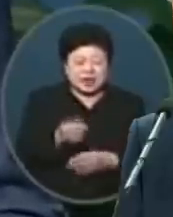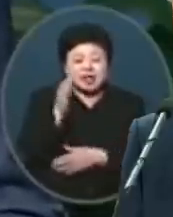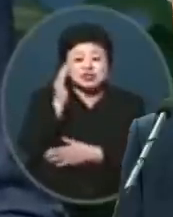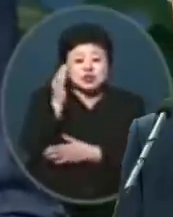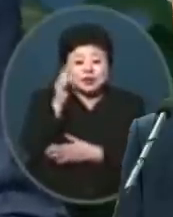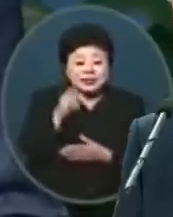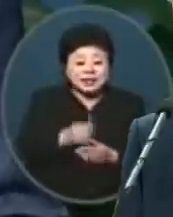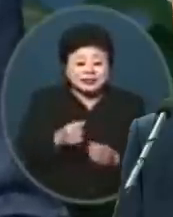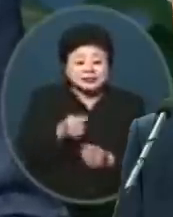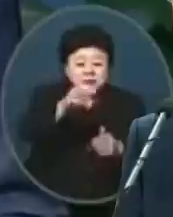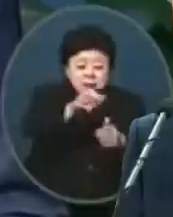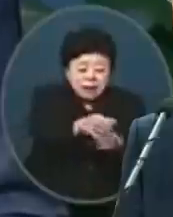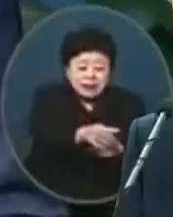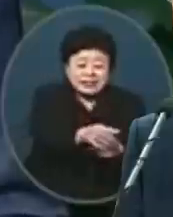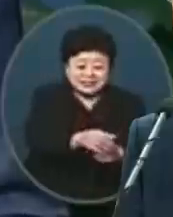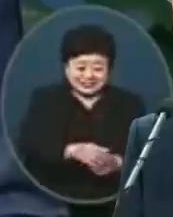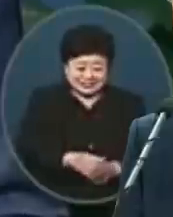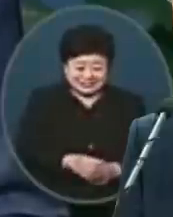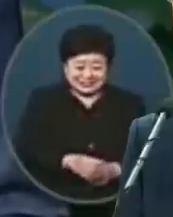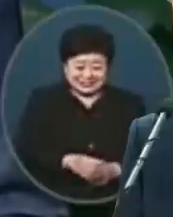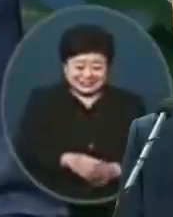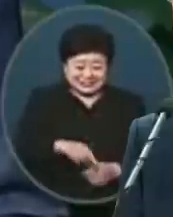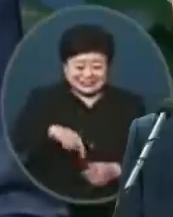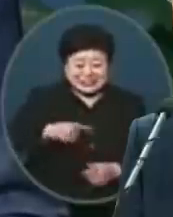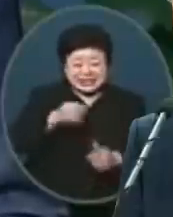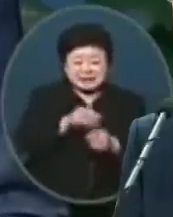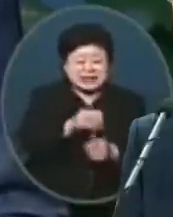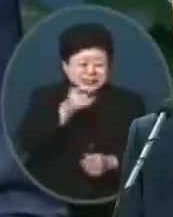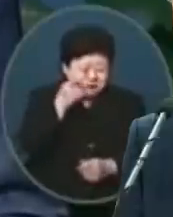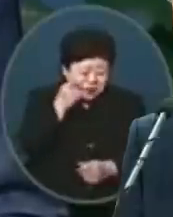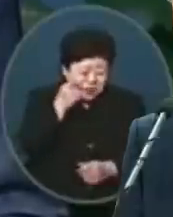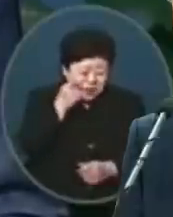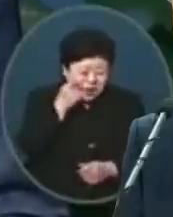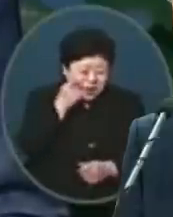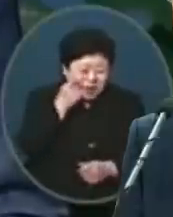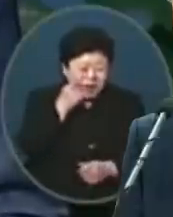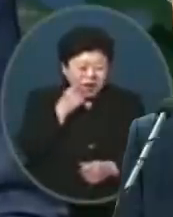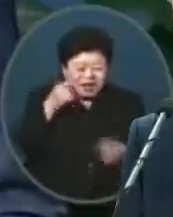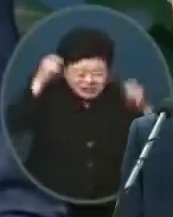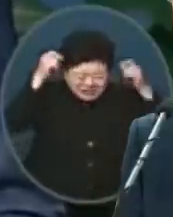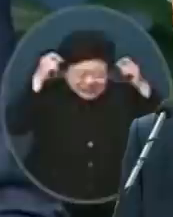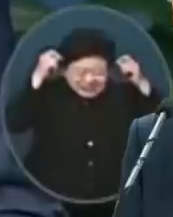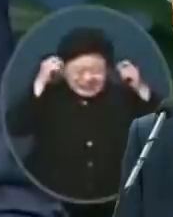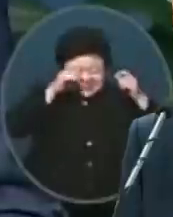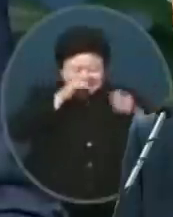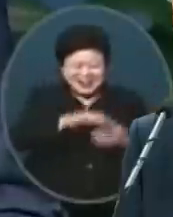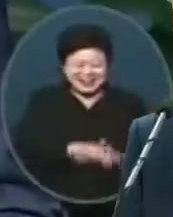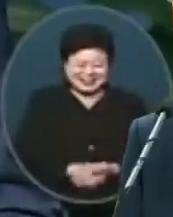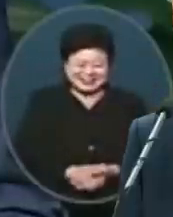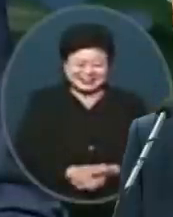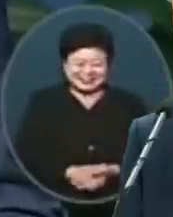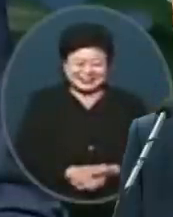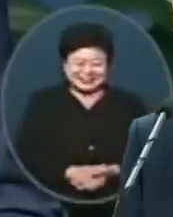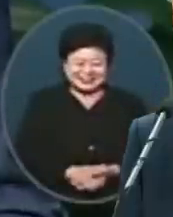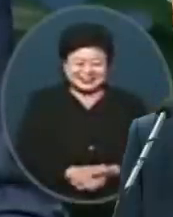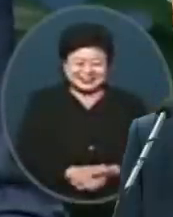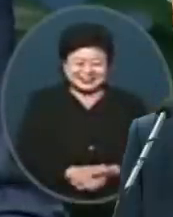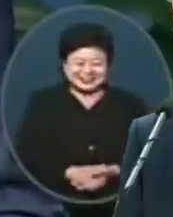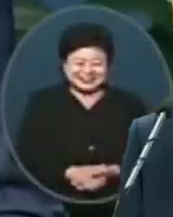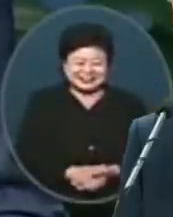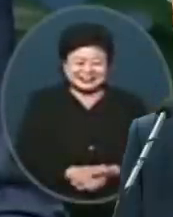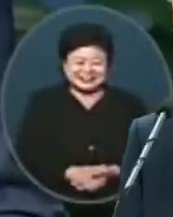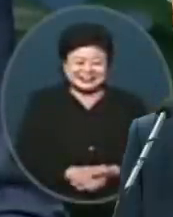때는 짐을 맡겨라 해놓고 자기는 짐을 못 맡기고 발버둥 치는 그런 사람 중에 한 사람이었습니다.